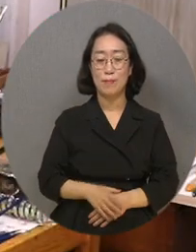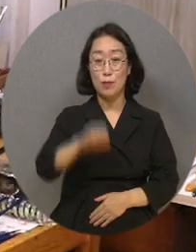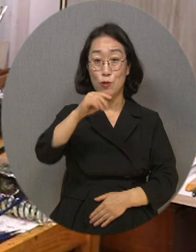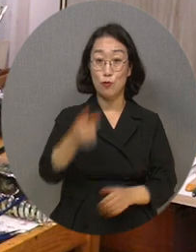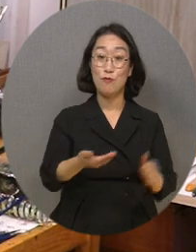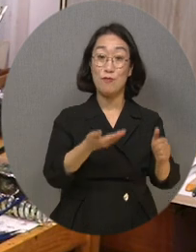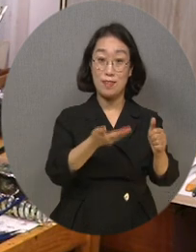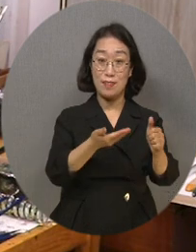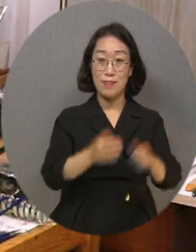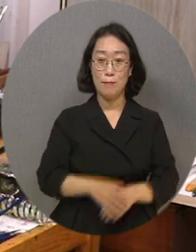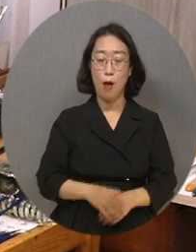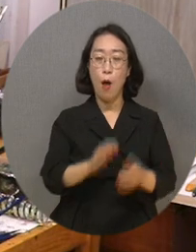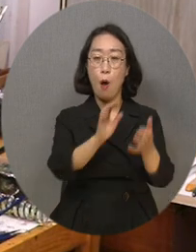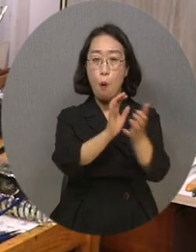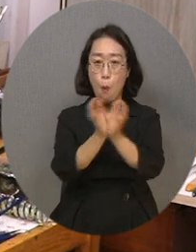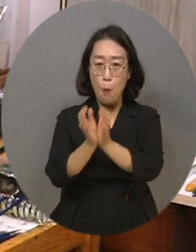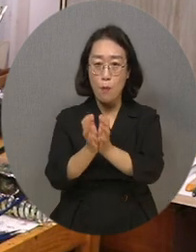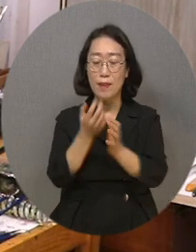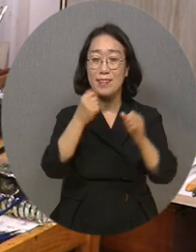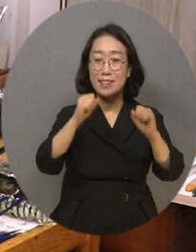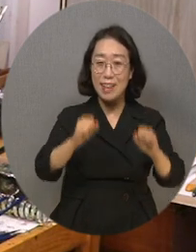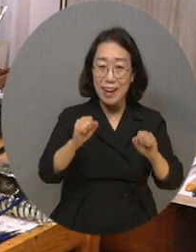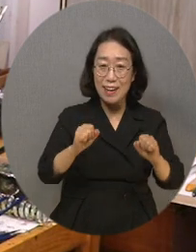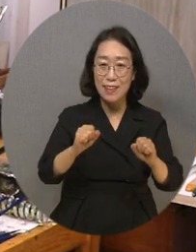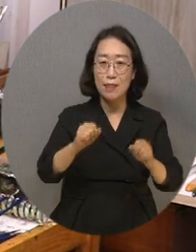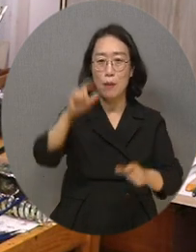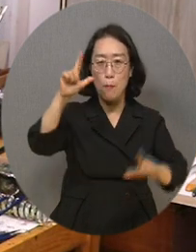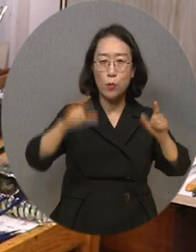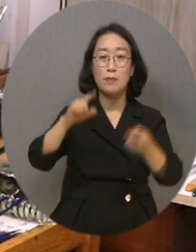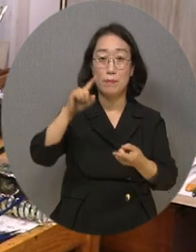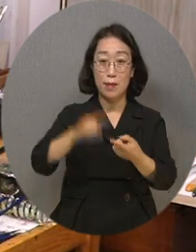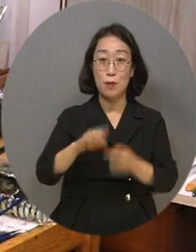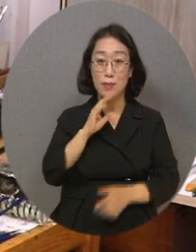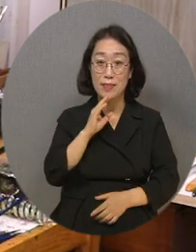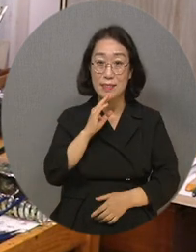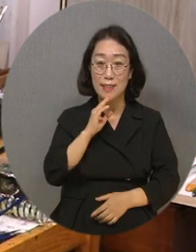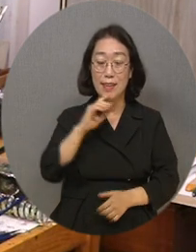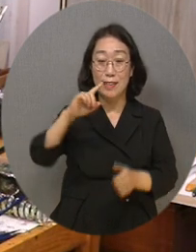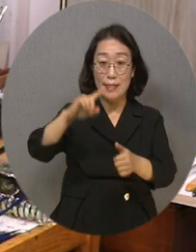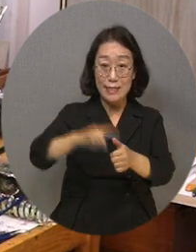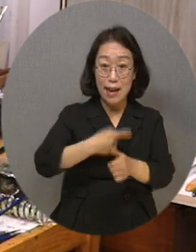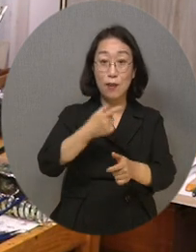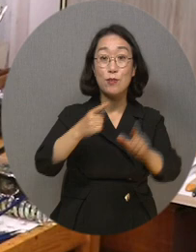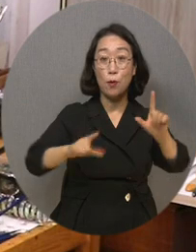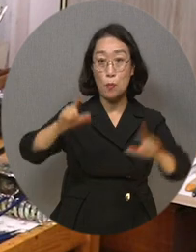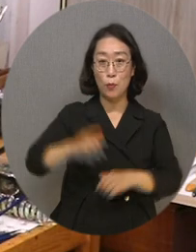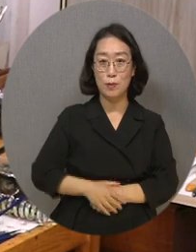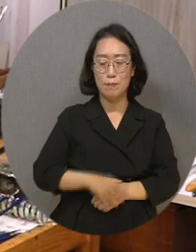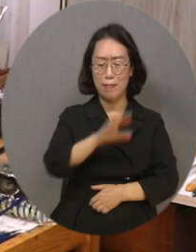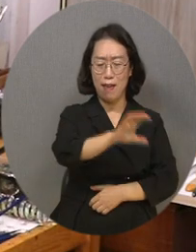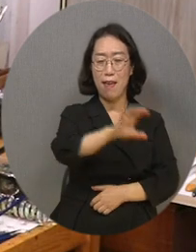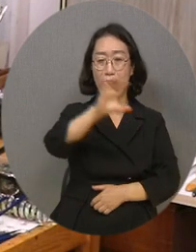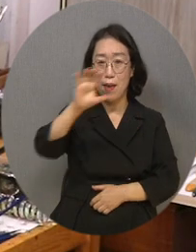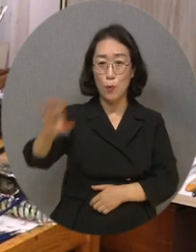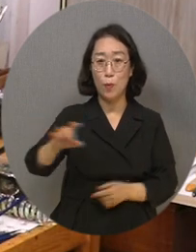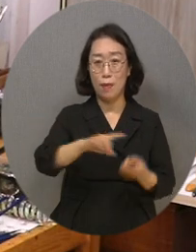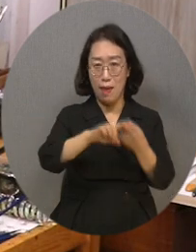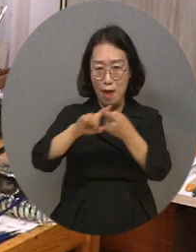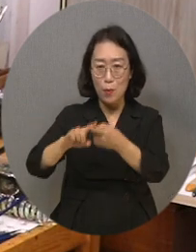윤숙수 작가는 꽃이 살아있는 현장에서 가장 생생한 모습의 순간을 화폭에